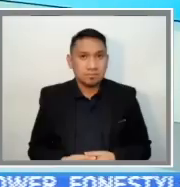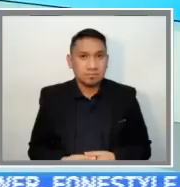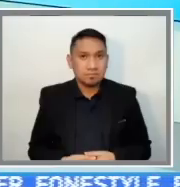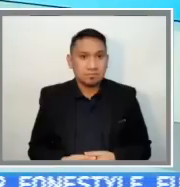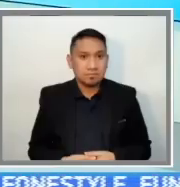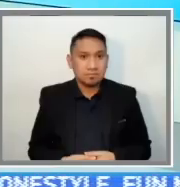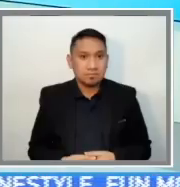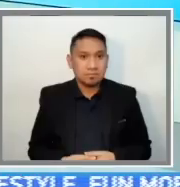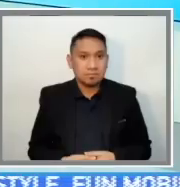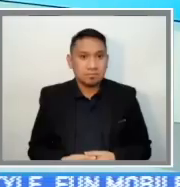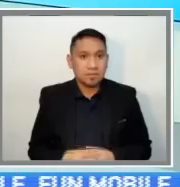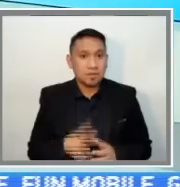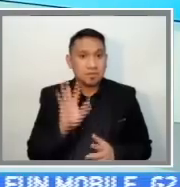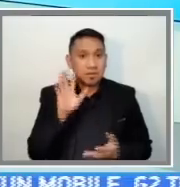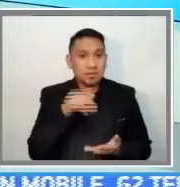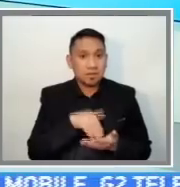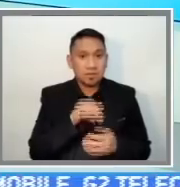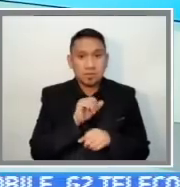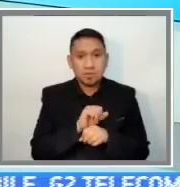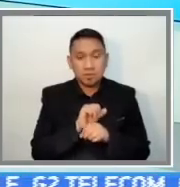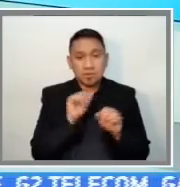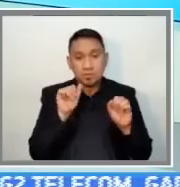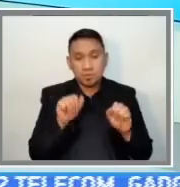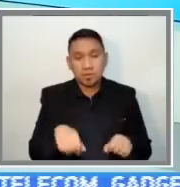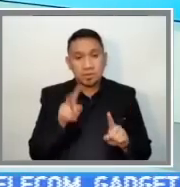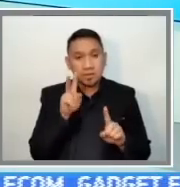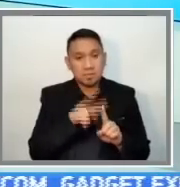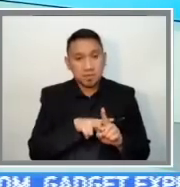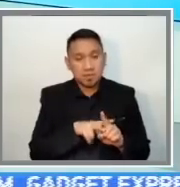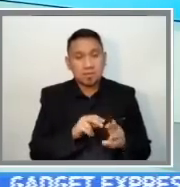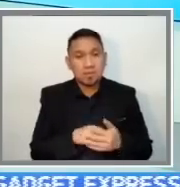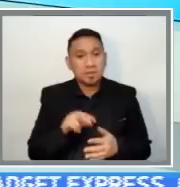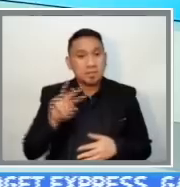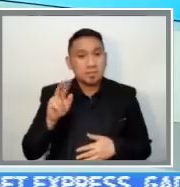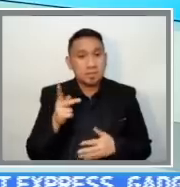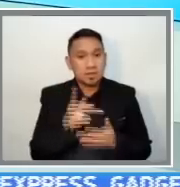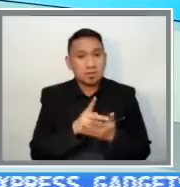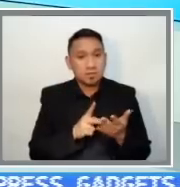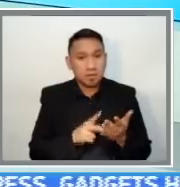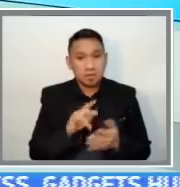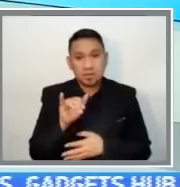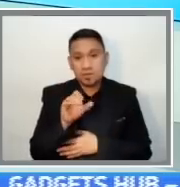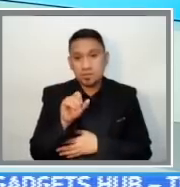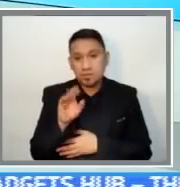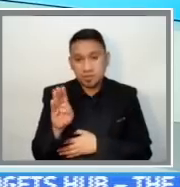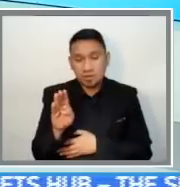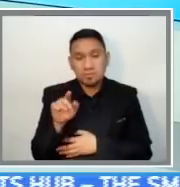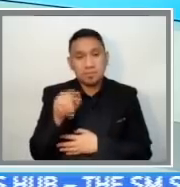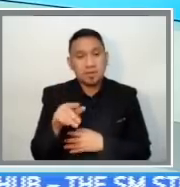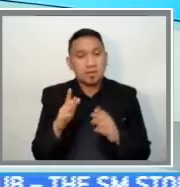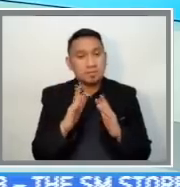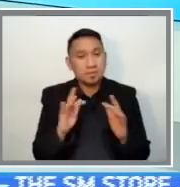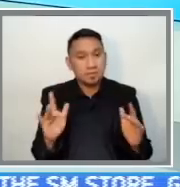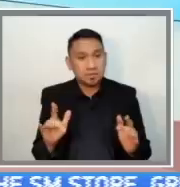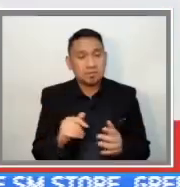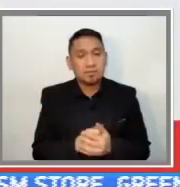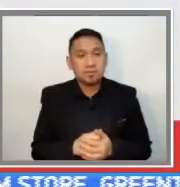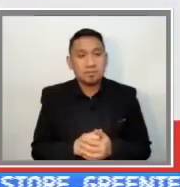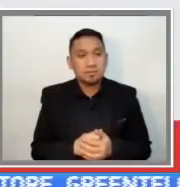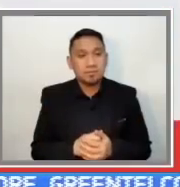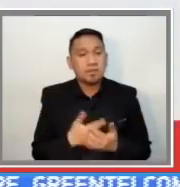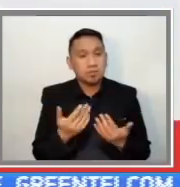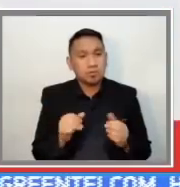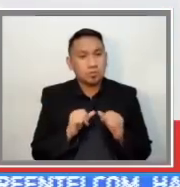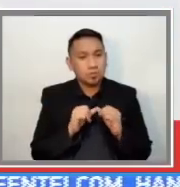Mahigit 5,000 trabaho ang pupwedeng applyan sa ikalawang bahagi ng job fair ng Department of Labor and Employment. Ongoing po yan